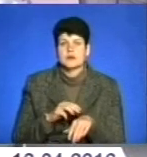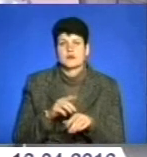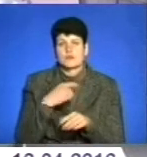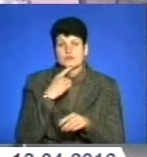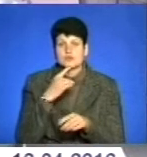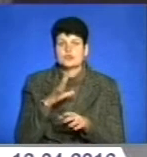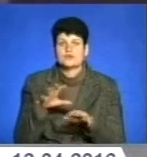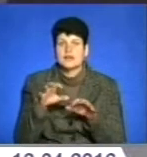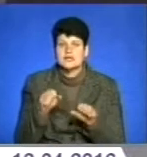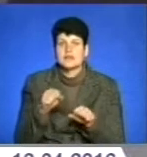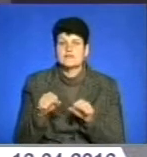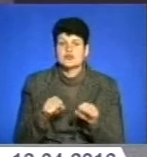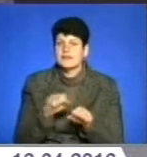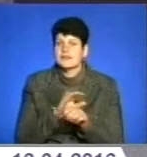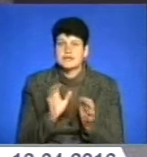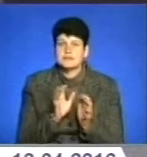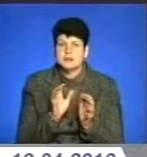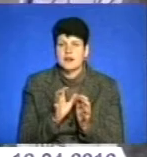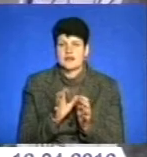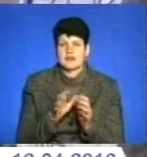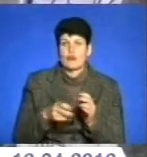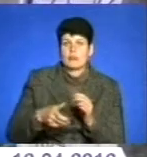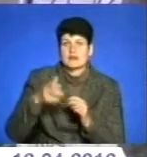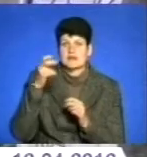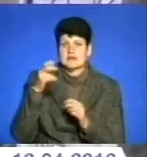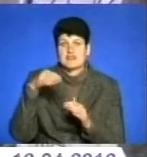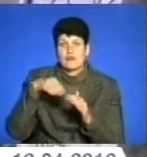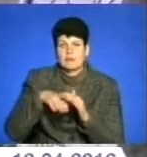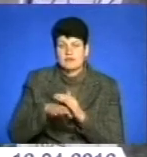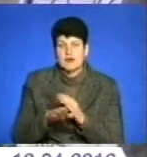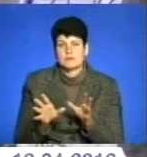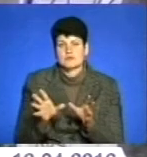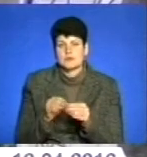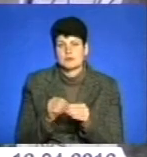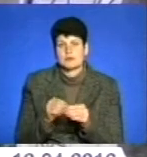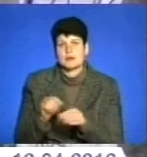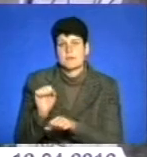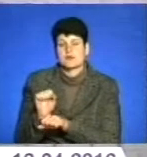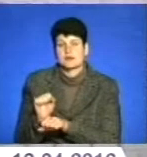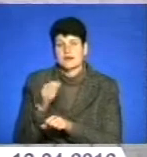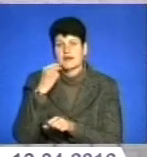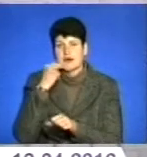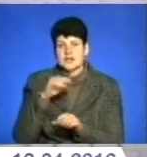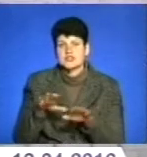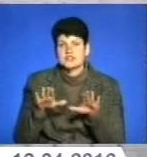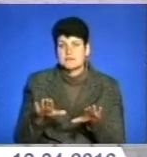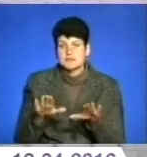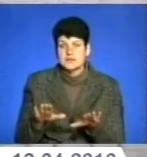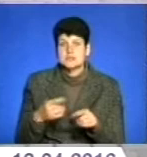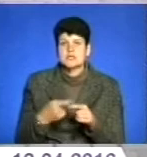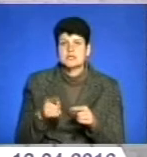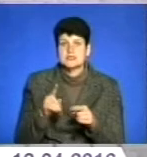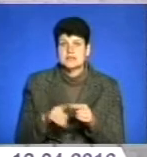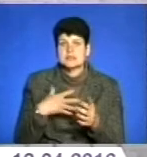власників велосипедів не зберігати транспорт у під'їзді, підвалі, спільному тамборі або балконі. Найкраще місце для двохколісного друга